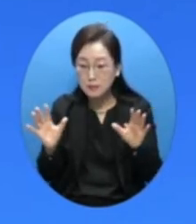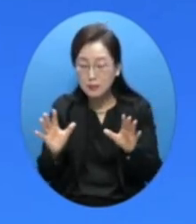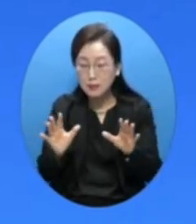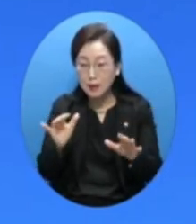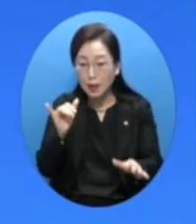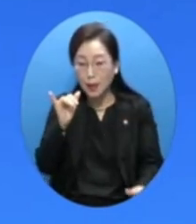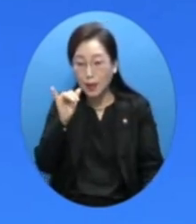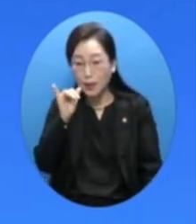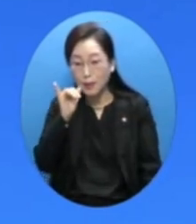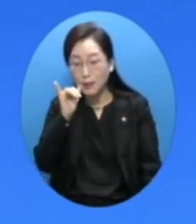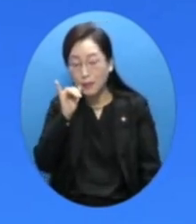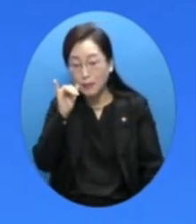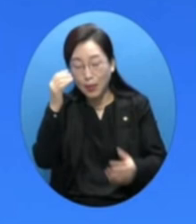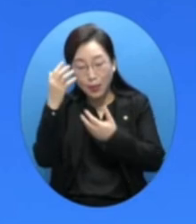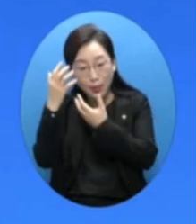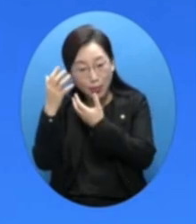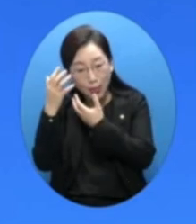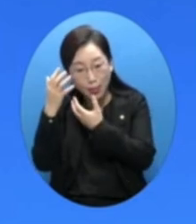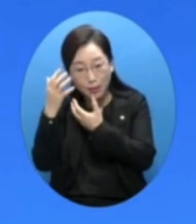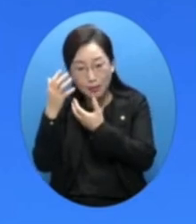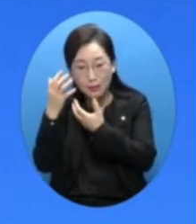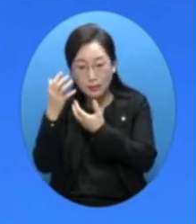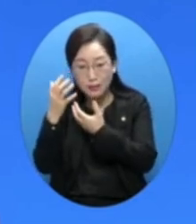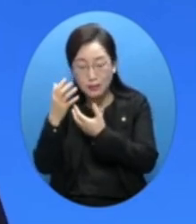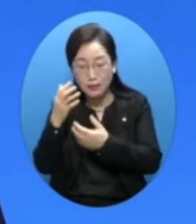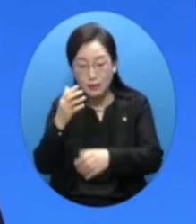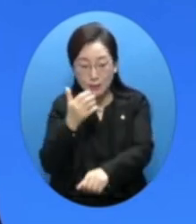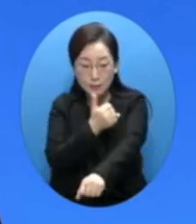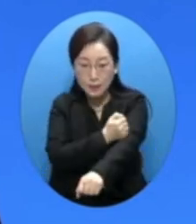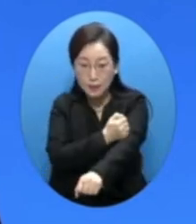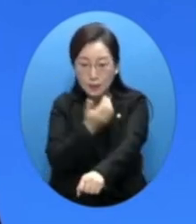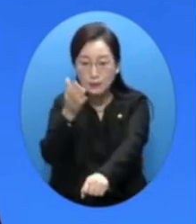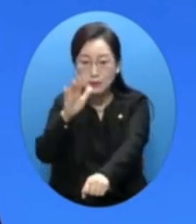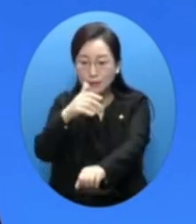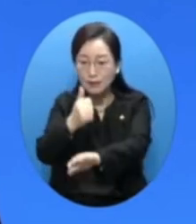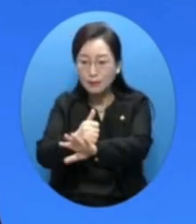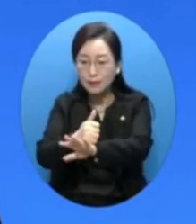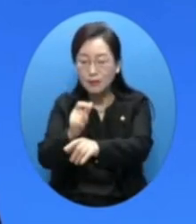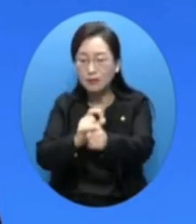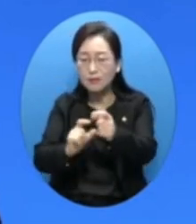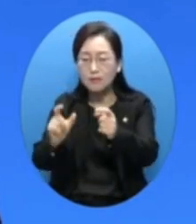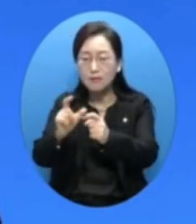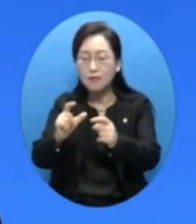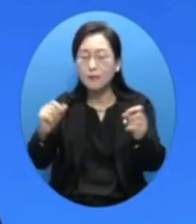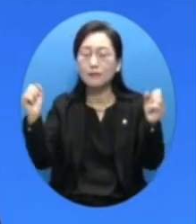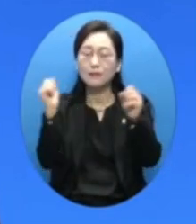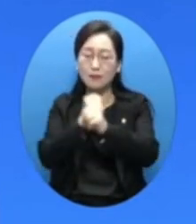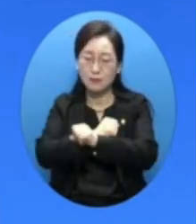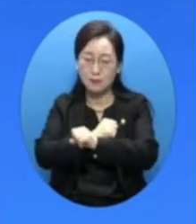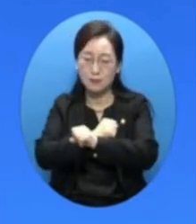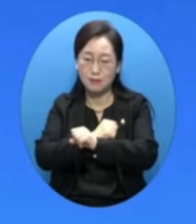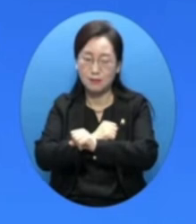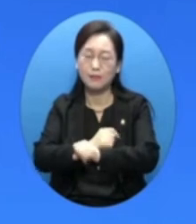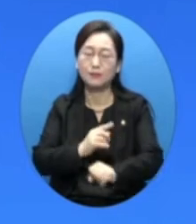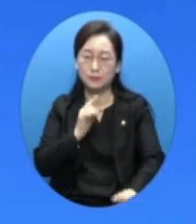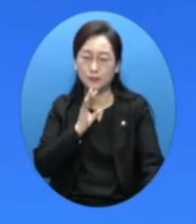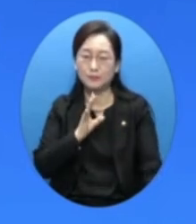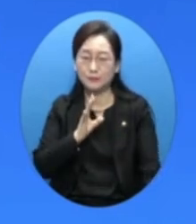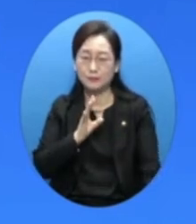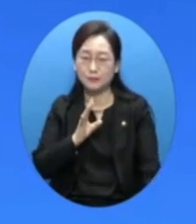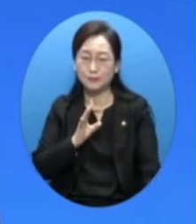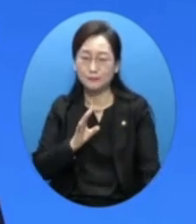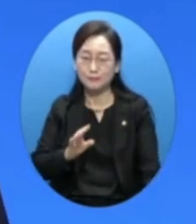쾌락과 만족을 더 큰 파멸과 절망으로 이끌고 우리를 파멸시키고 있는 것입니다